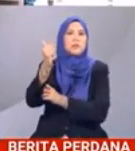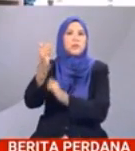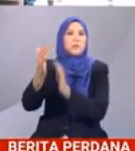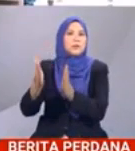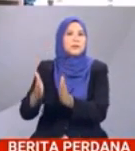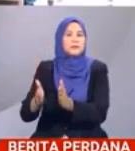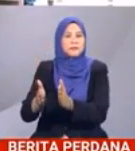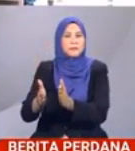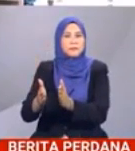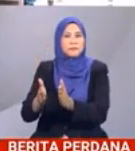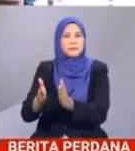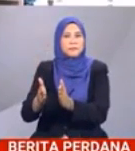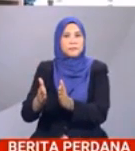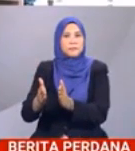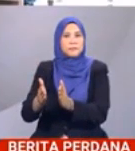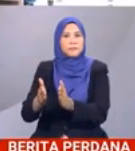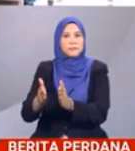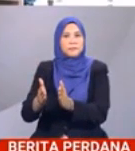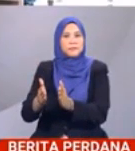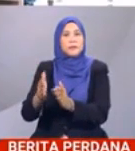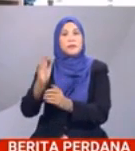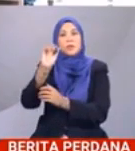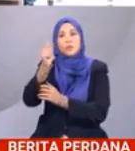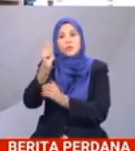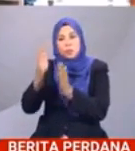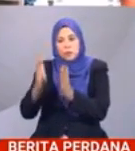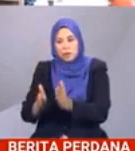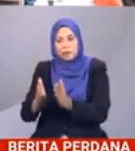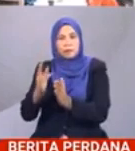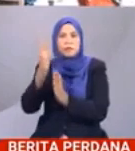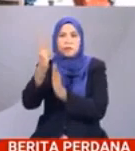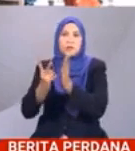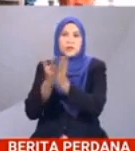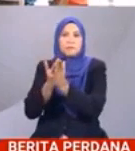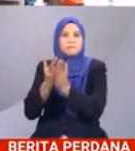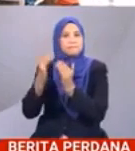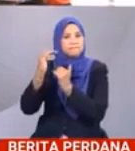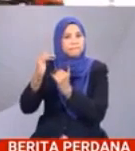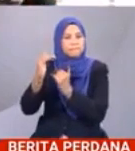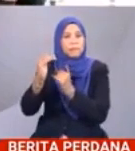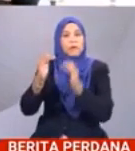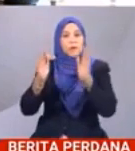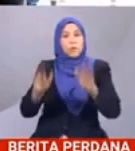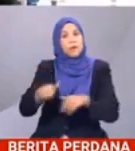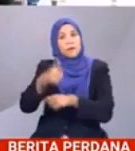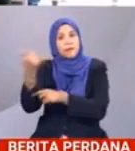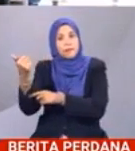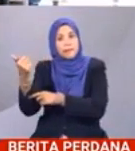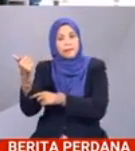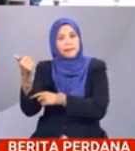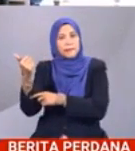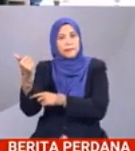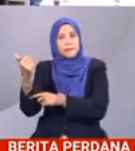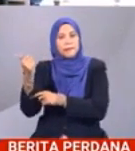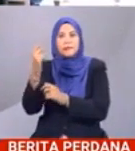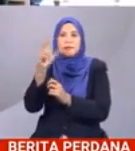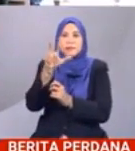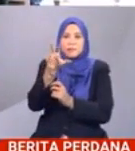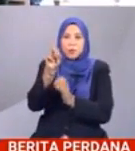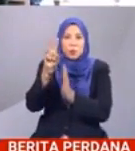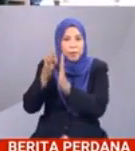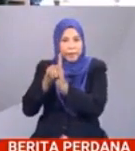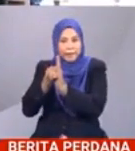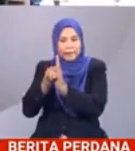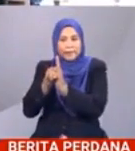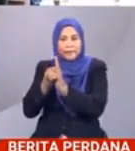dalam 10 orang tu 2 jam dia main. Lepas tu orang yang lain nak datang tu dia akan hadkan. Setengah jam yang sebelah itu orang tu